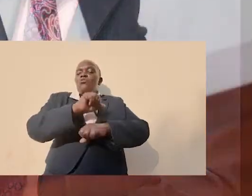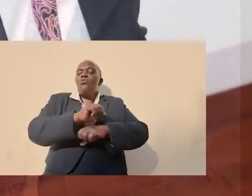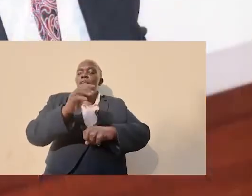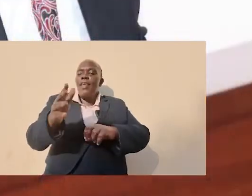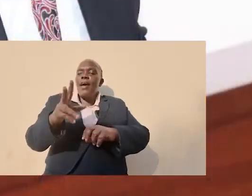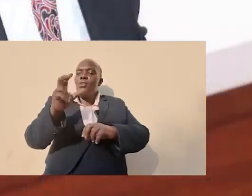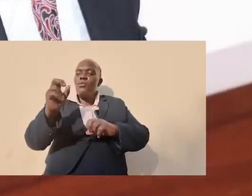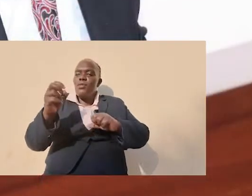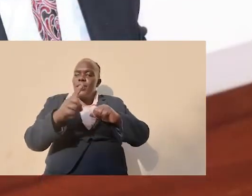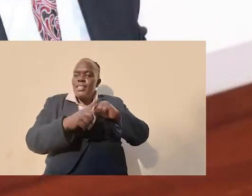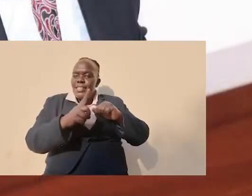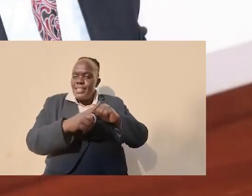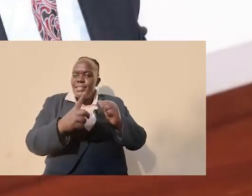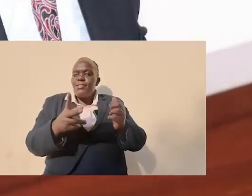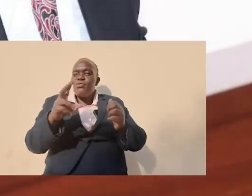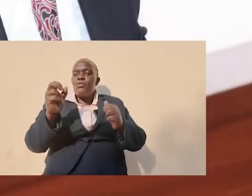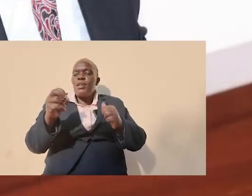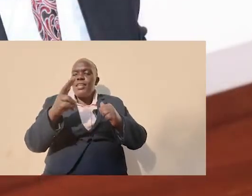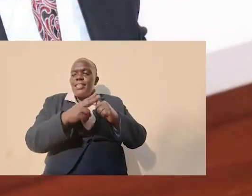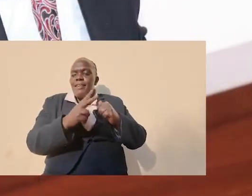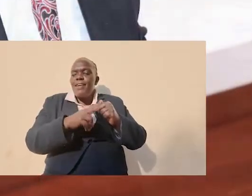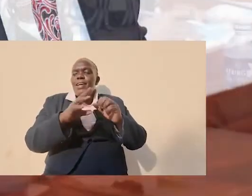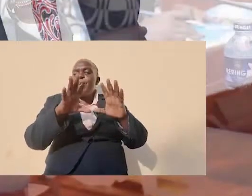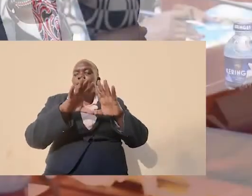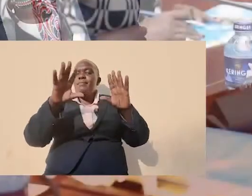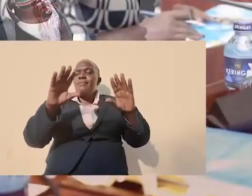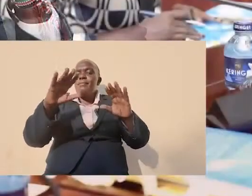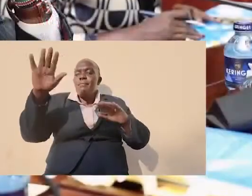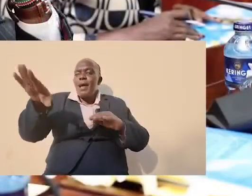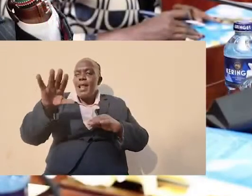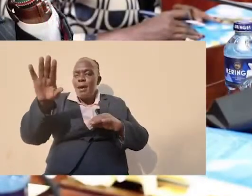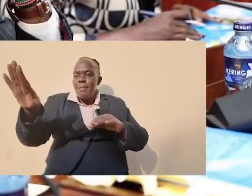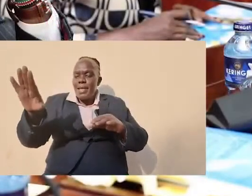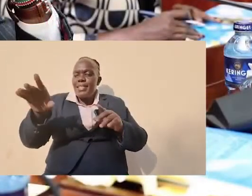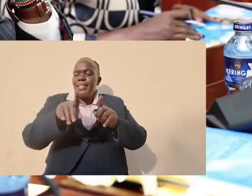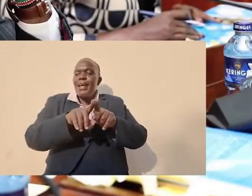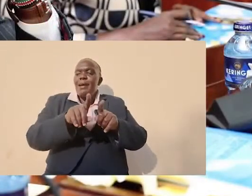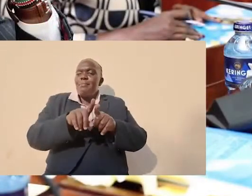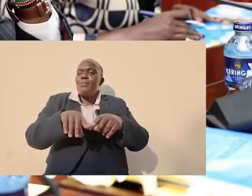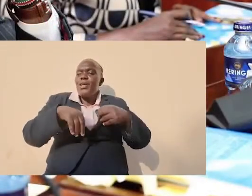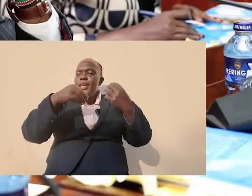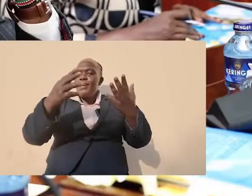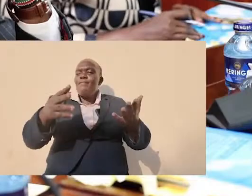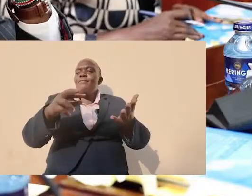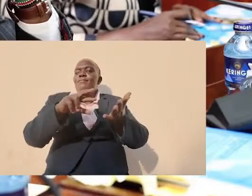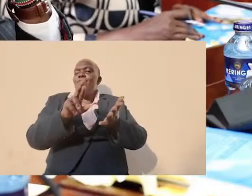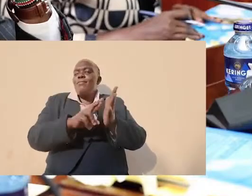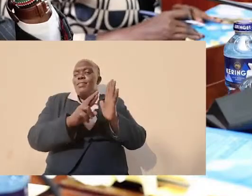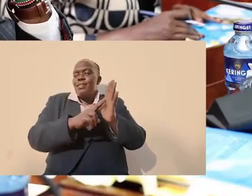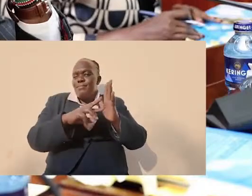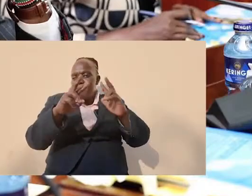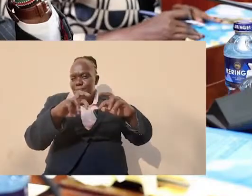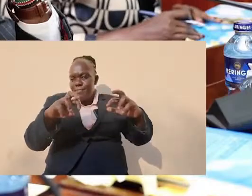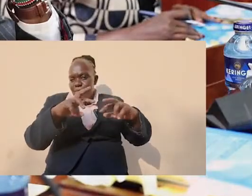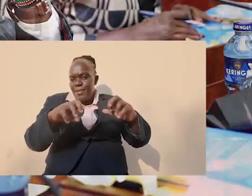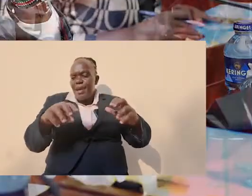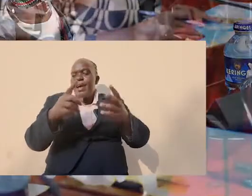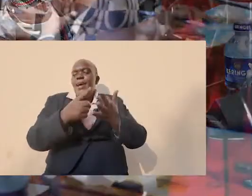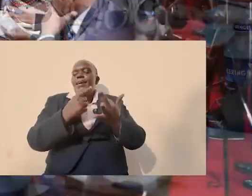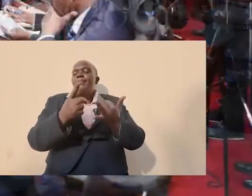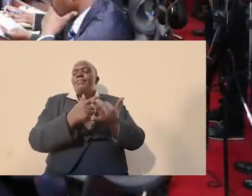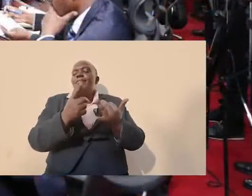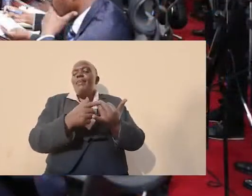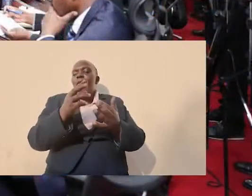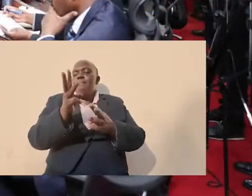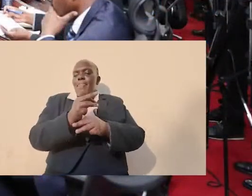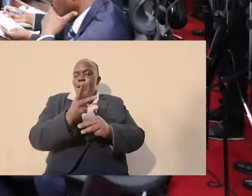na uwajibikaji kabla ya mapumziko ya bunge. Seneti imepitia utekelezaji wa maazimio ya bunge kuhusu